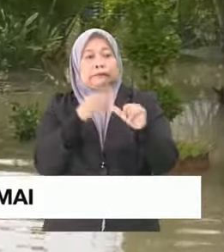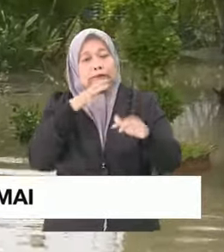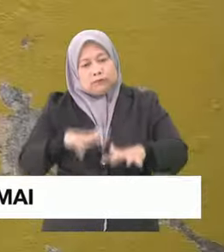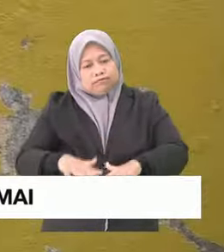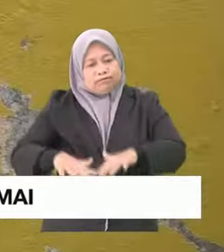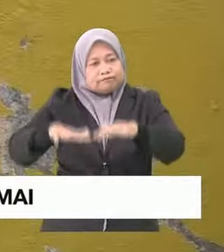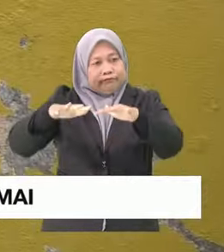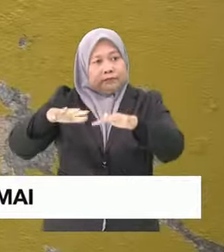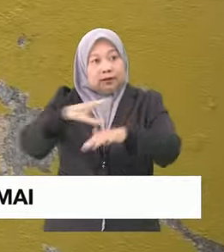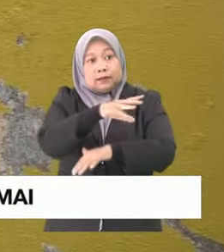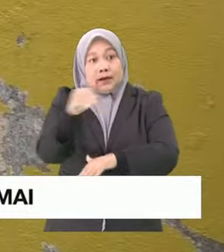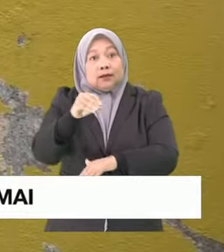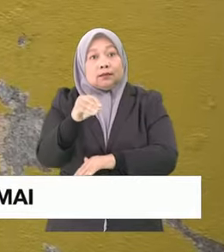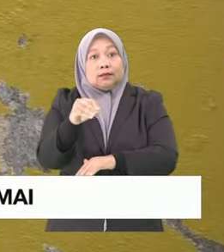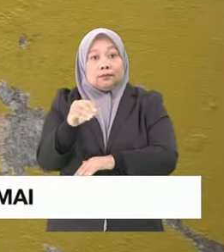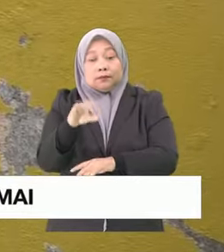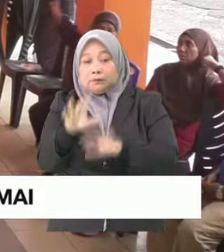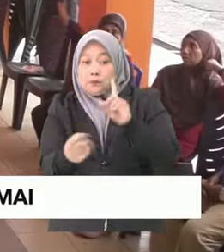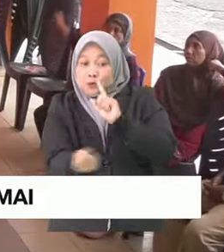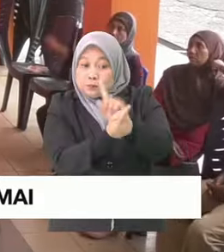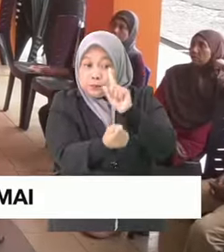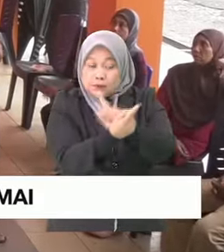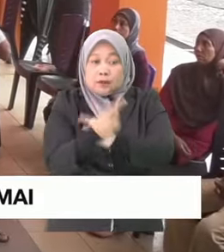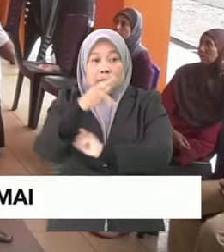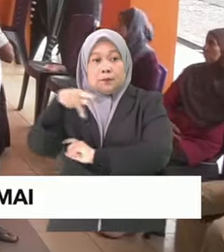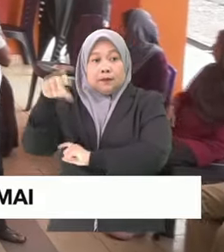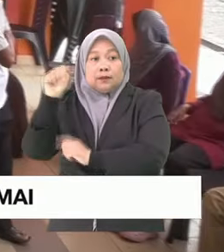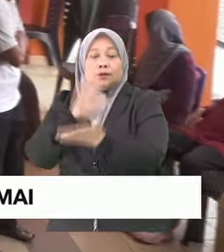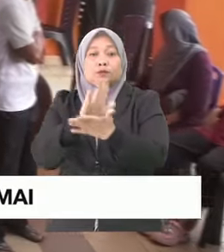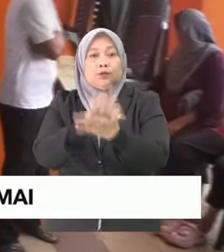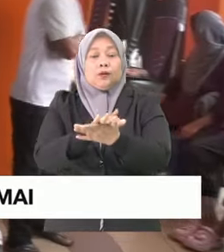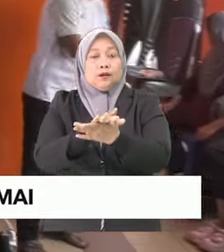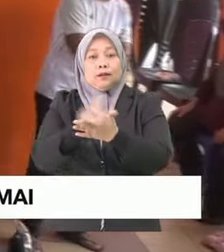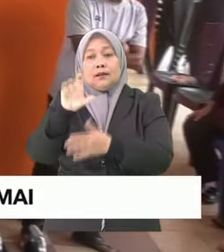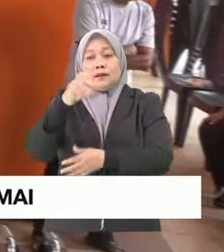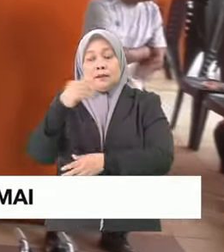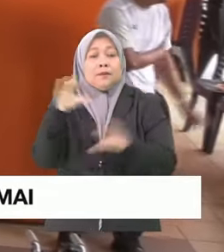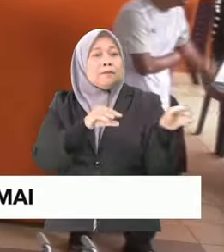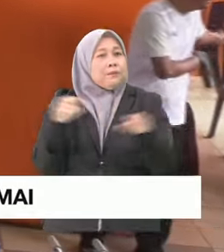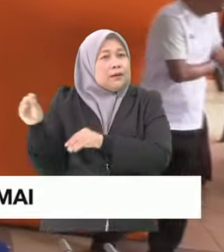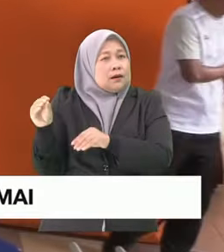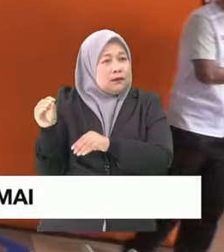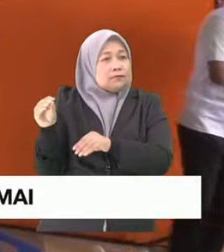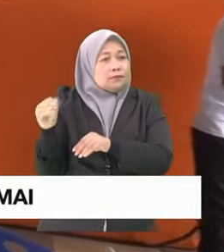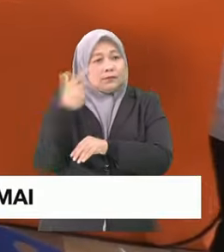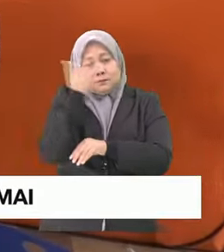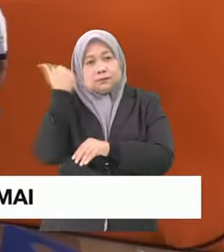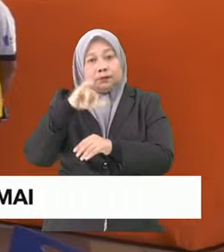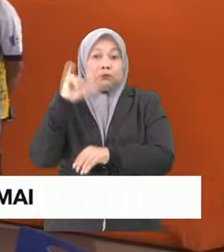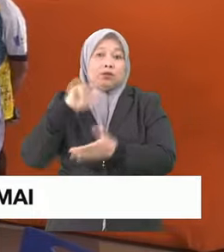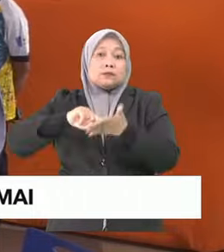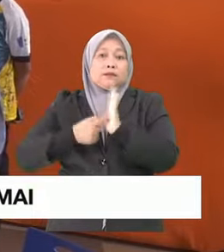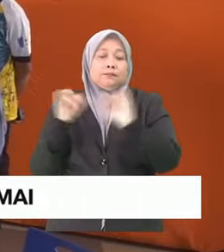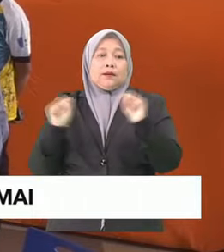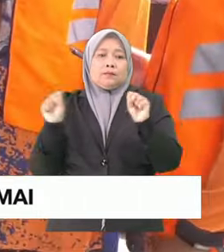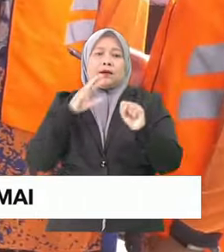air. Sementara itu, mangsa yang ditemui di PPS di SK Lahar Yoi berkata mereka berpindah ke PPS terbabit sejak Selasa